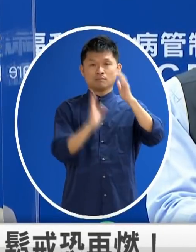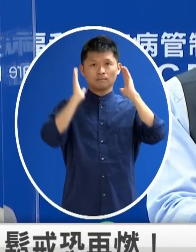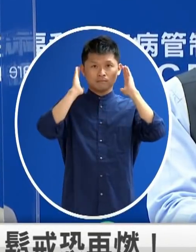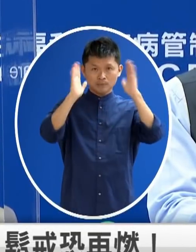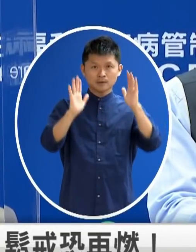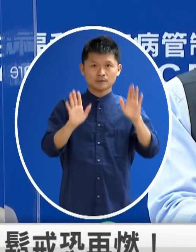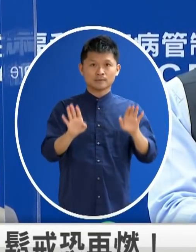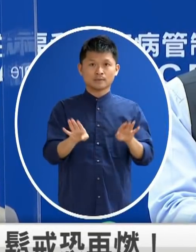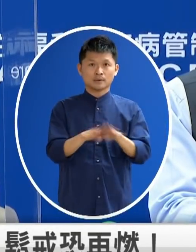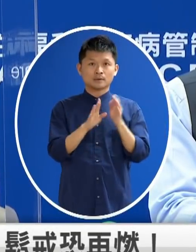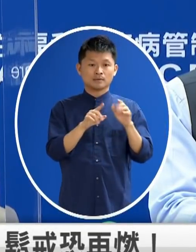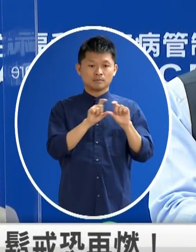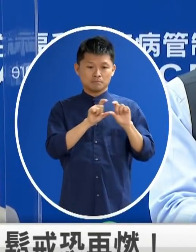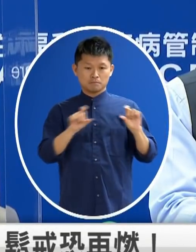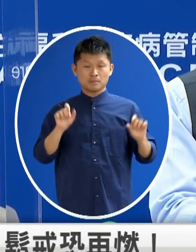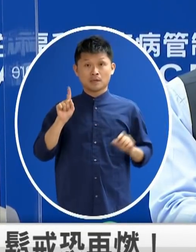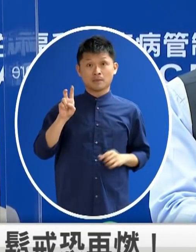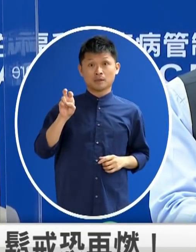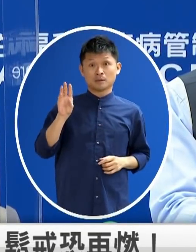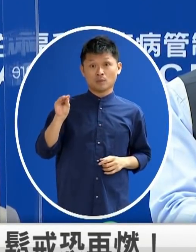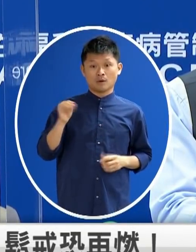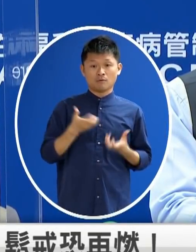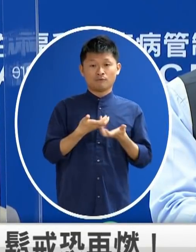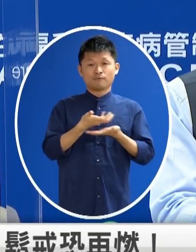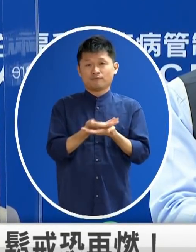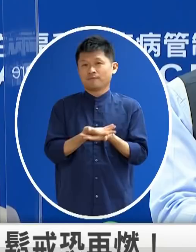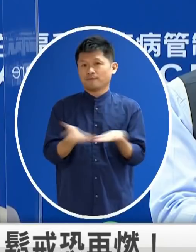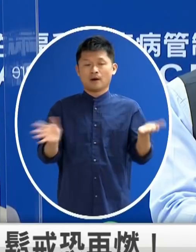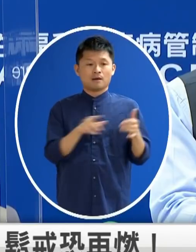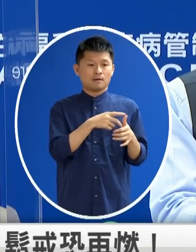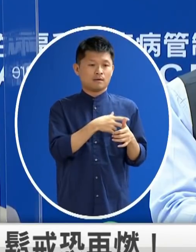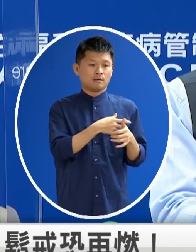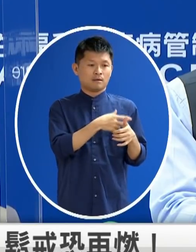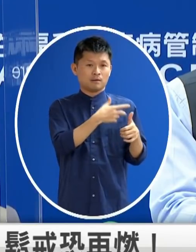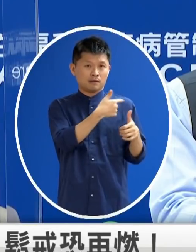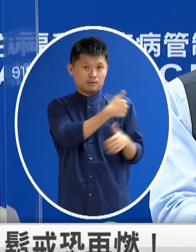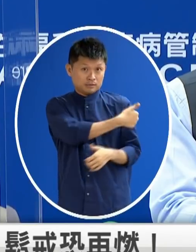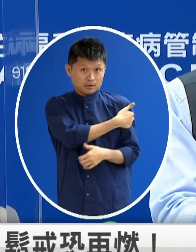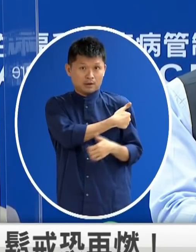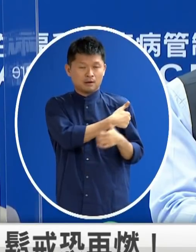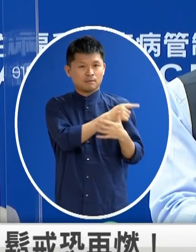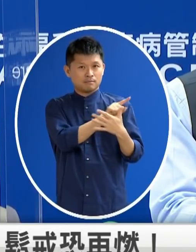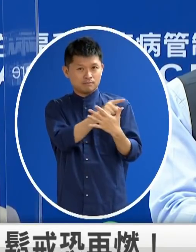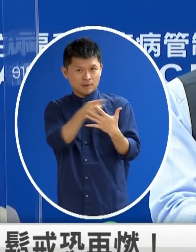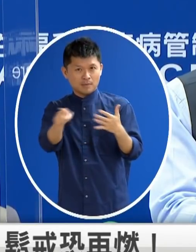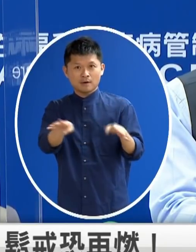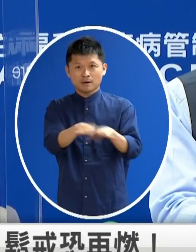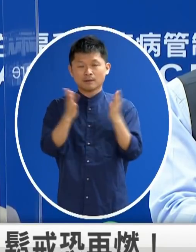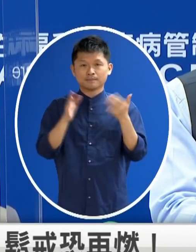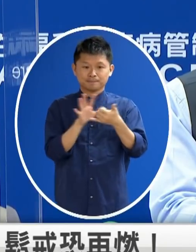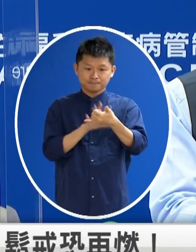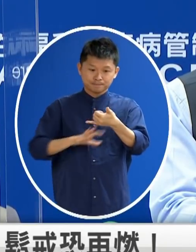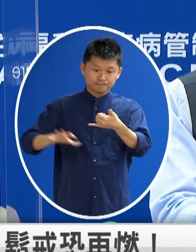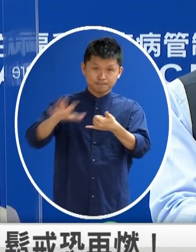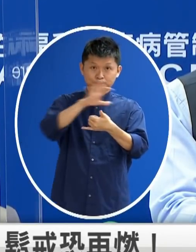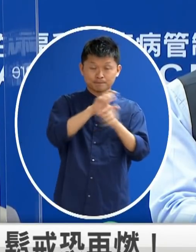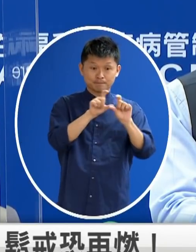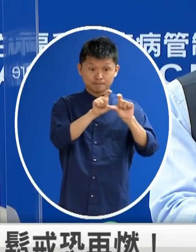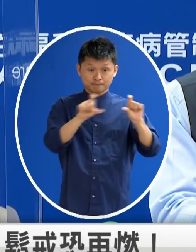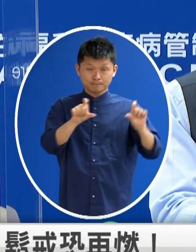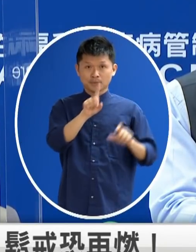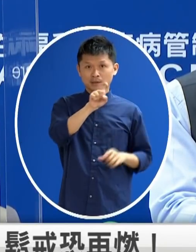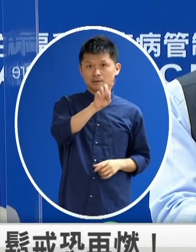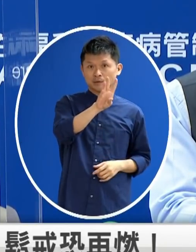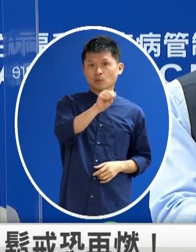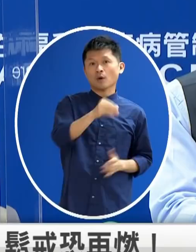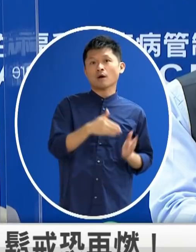开始打我们这124万的疫苗，好，那全国施打哈，大概已经超过14万剂了哈。